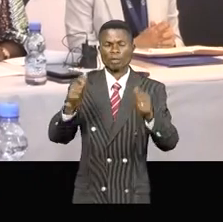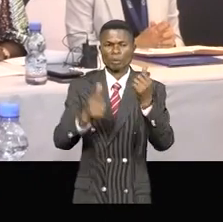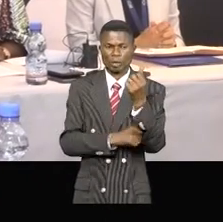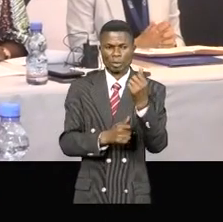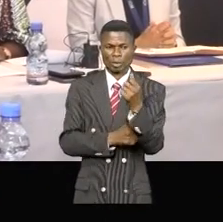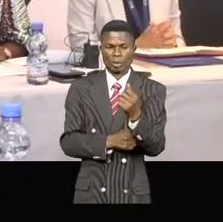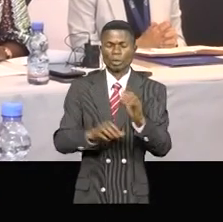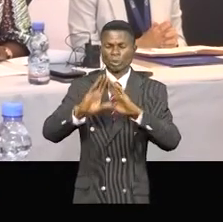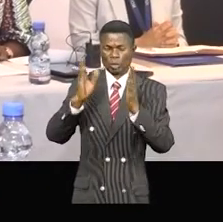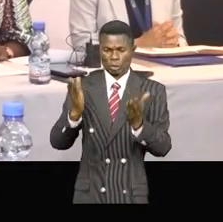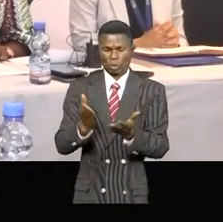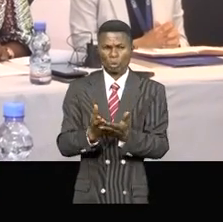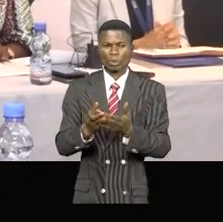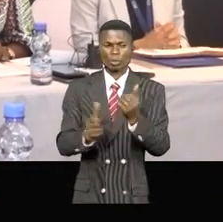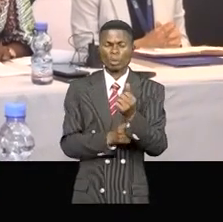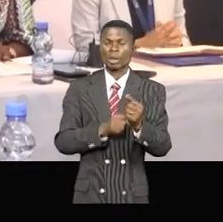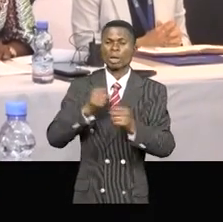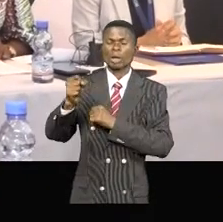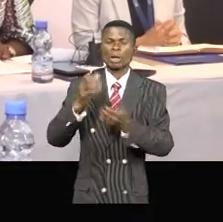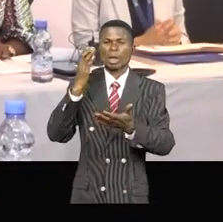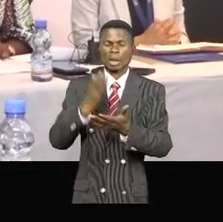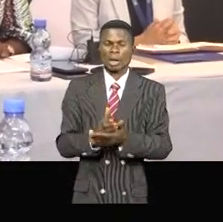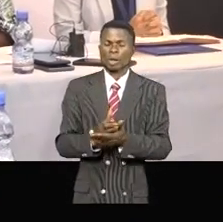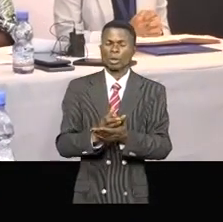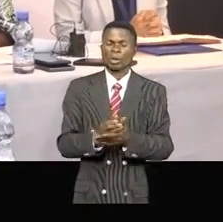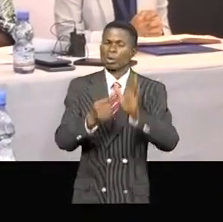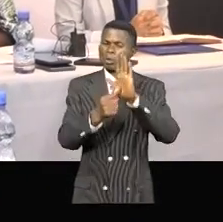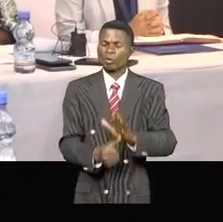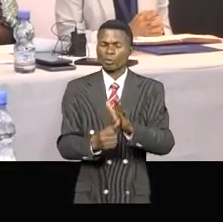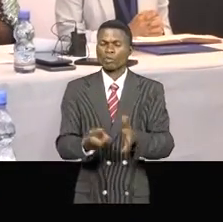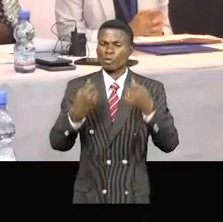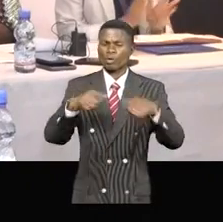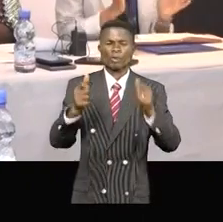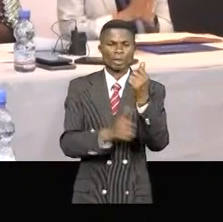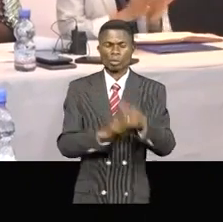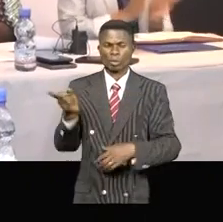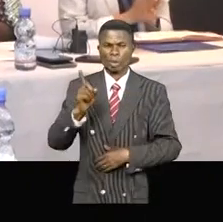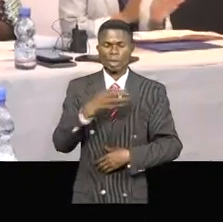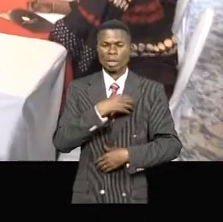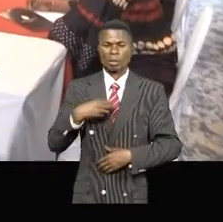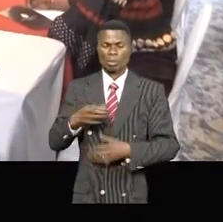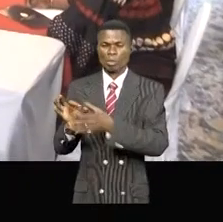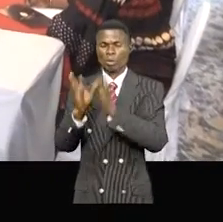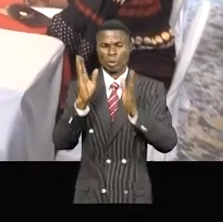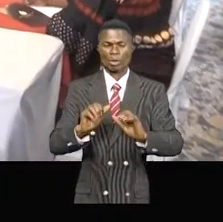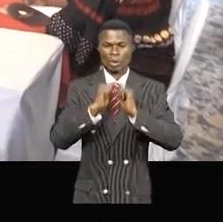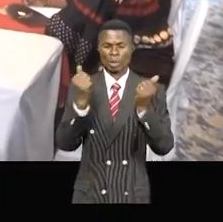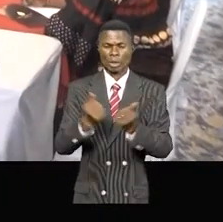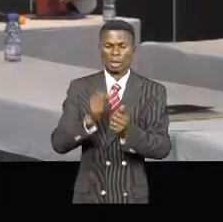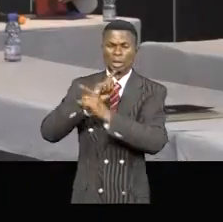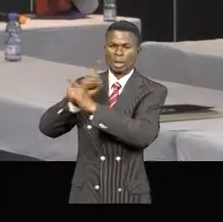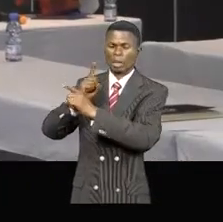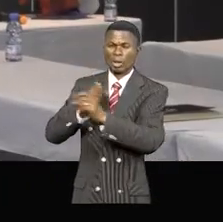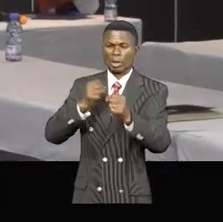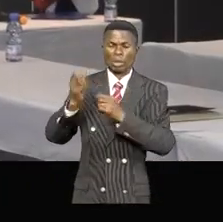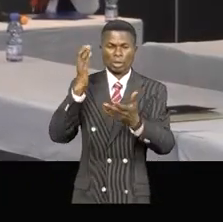de tous en faveur de la lutte contre la traite des personnes. En ces termes que la coordonnatrice de l'Agence pour la prévention et la lutte contre